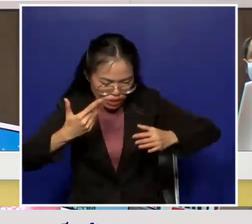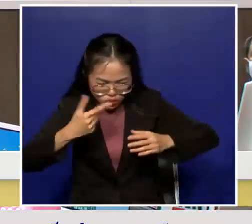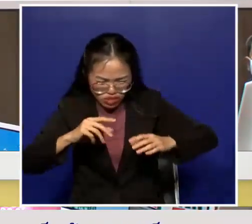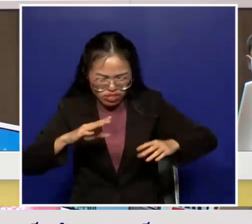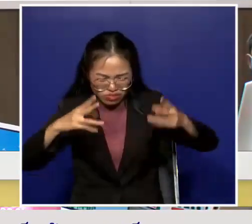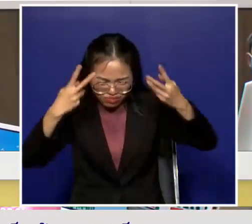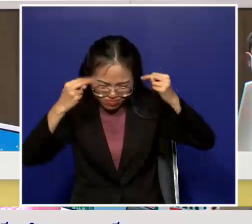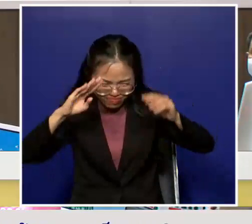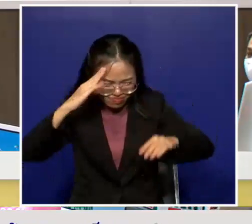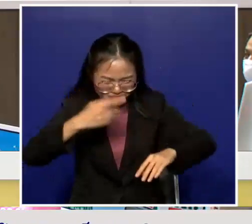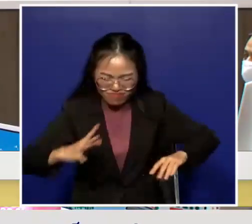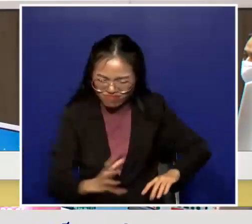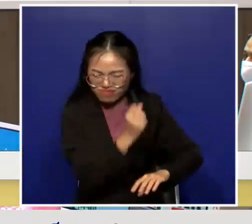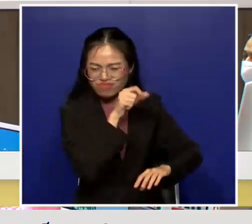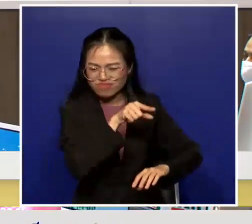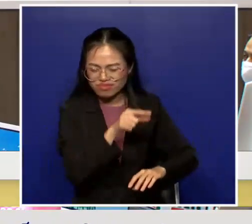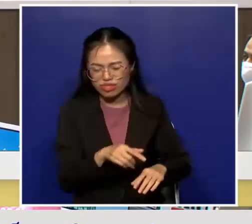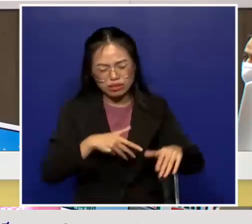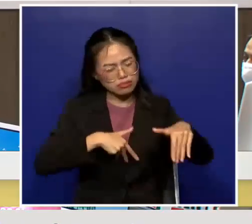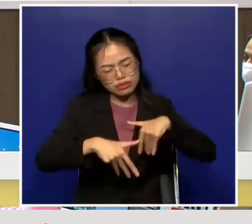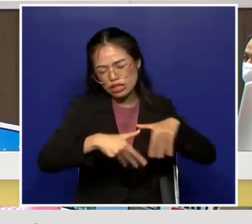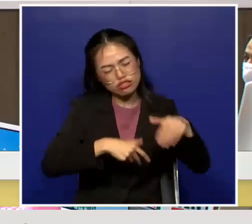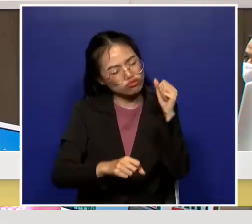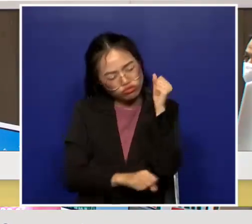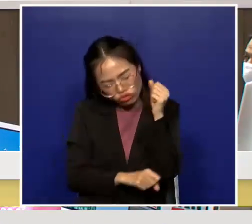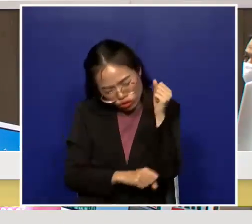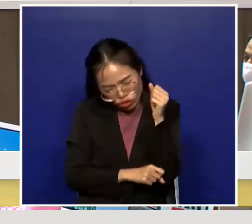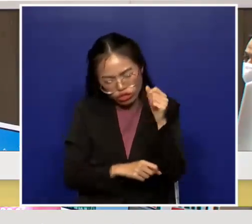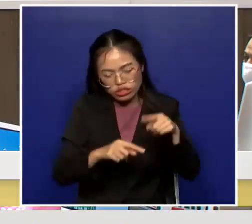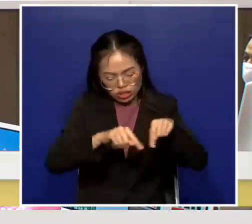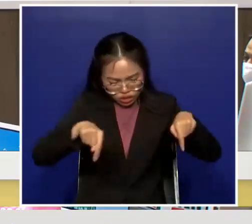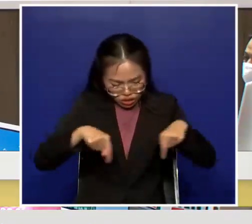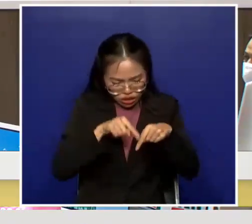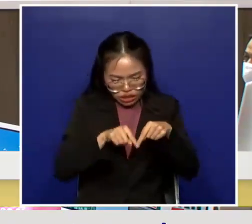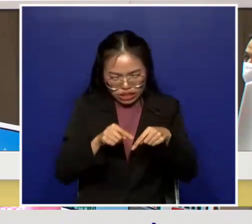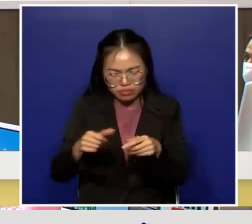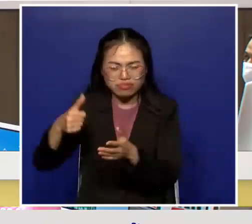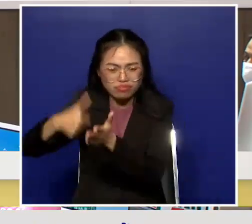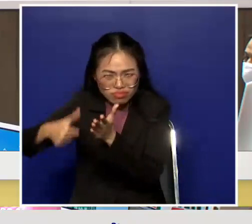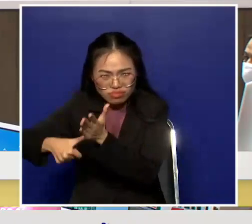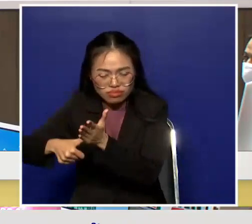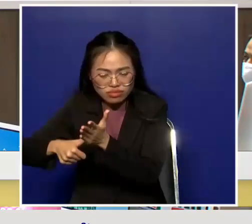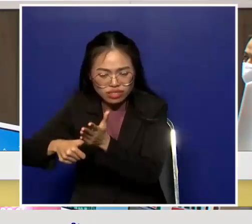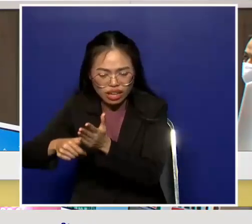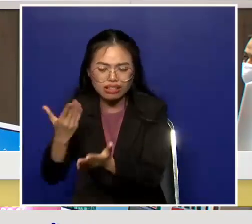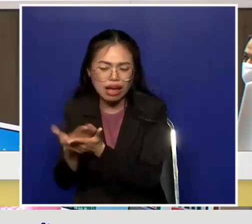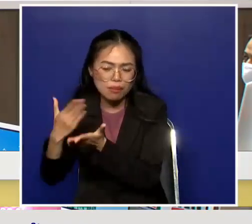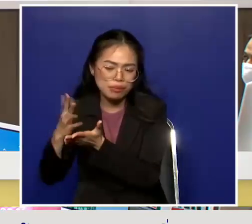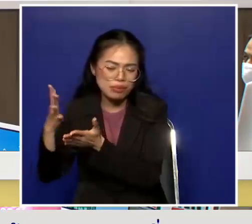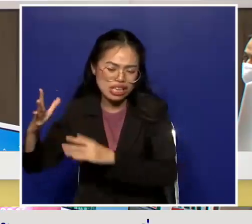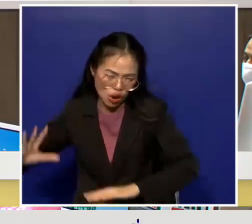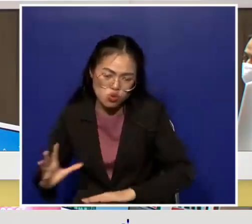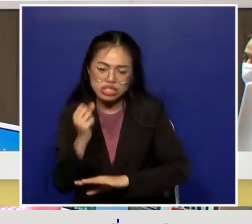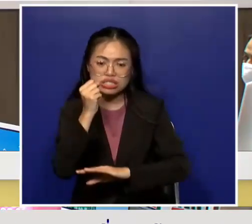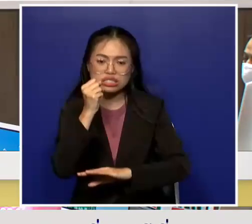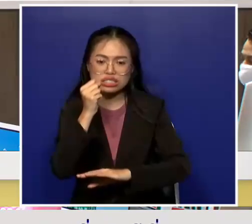แล้วยากจนเลยเอาที่ไปจองนองจำนำที่สุดแล้วถูกเขายึดหมดเลยยึดไปปุ๊บก็จะมีนายทุนไปคว้านซื้อ